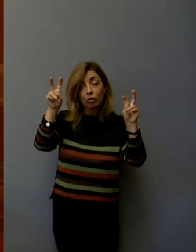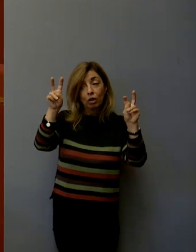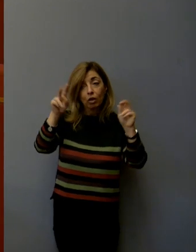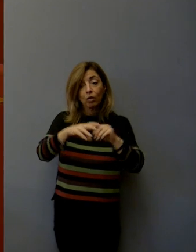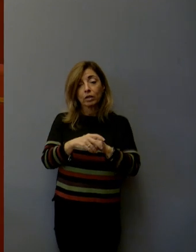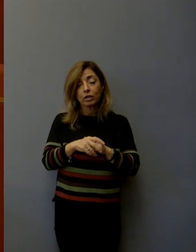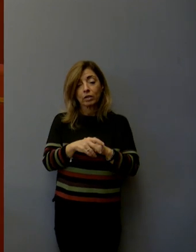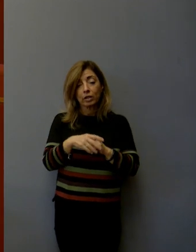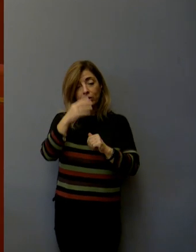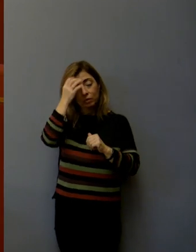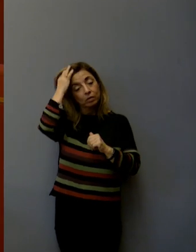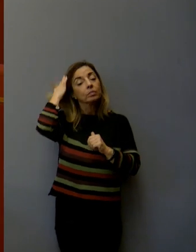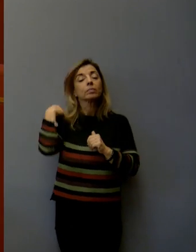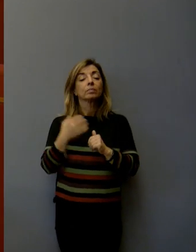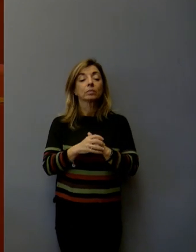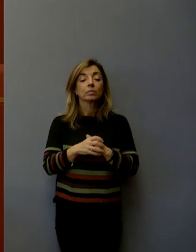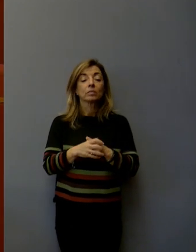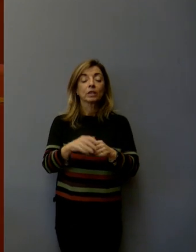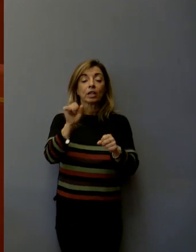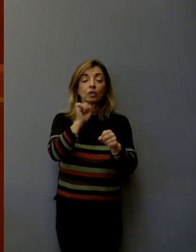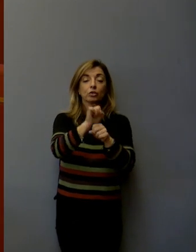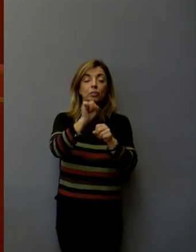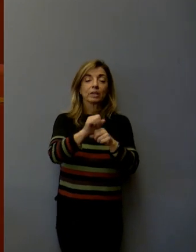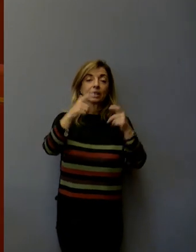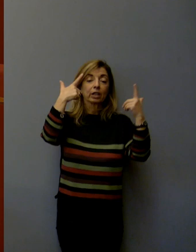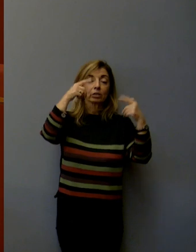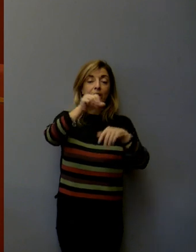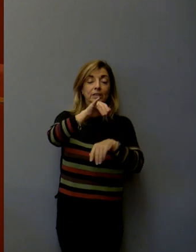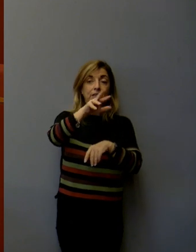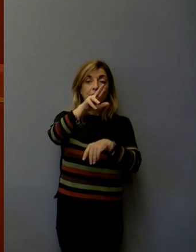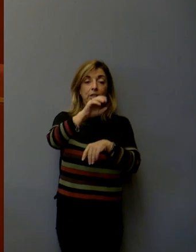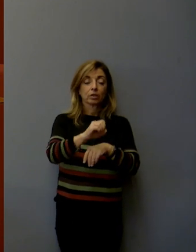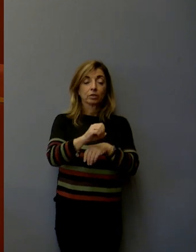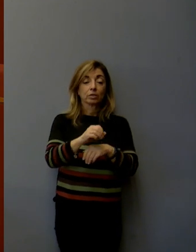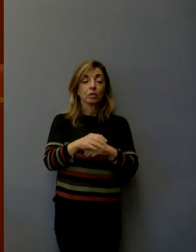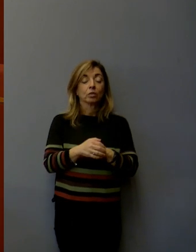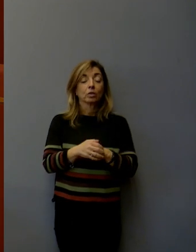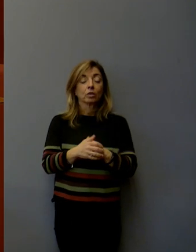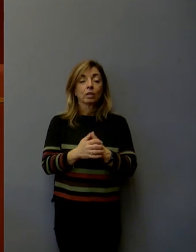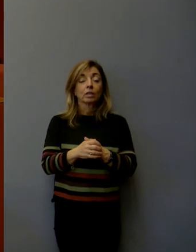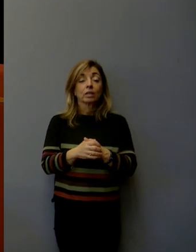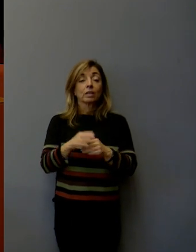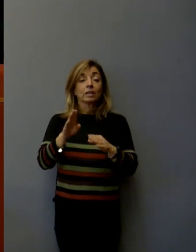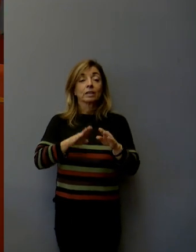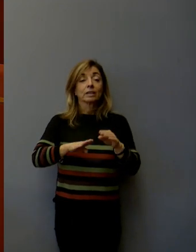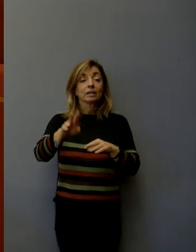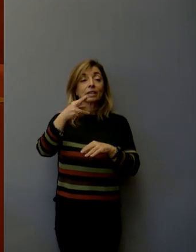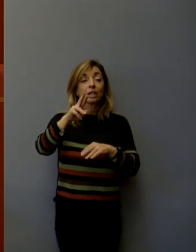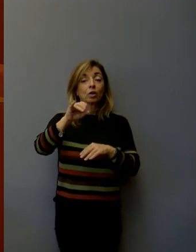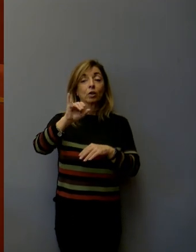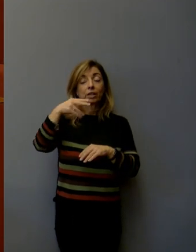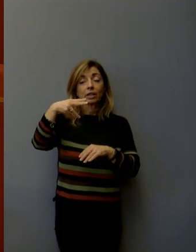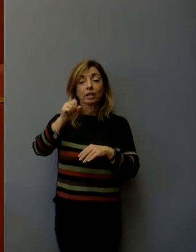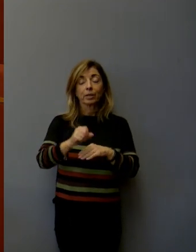Allora 4500 cimitero di San Siro 4501 salita rovina